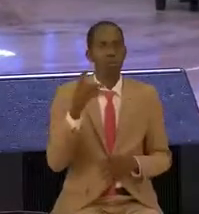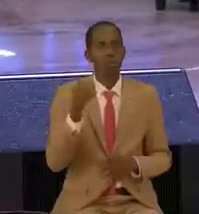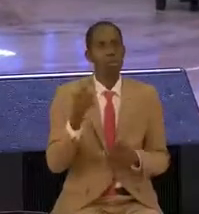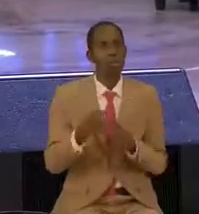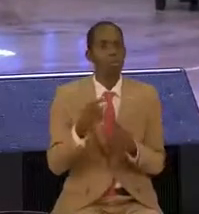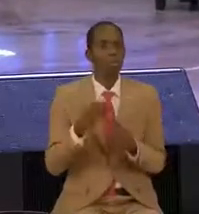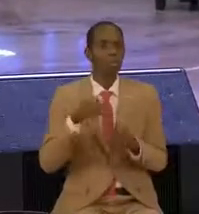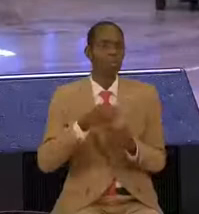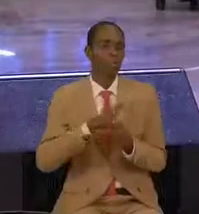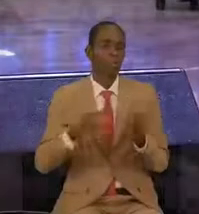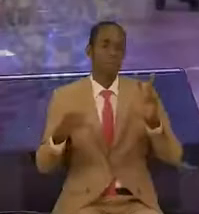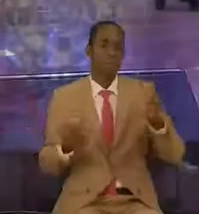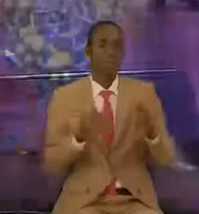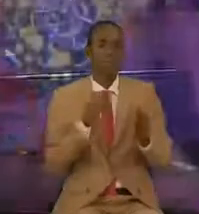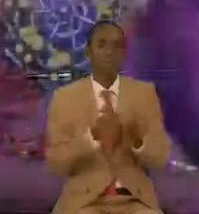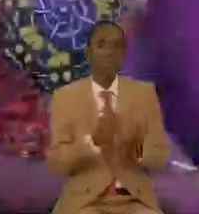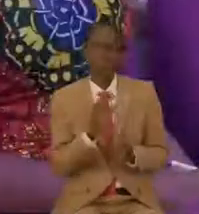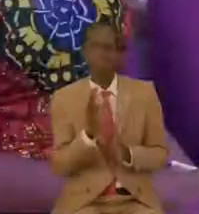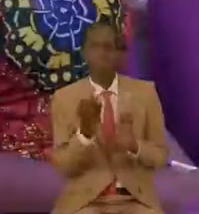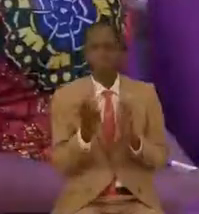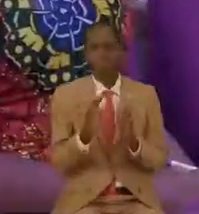Plusieurs ayant entrepris